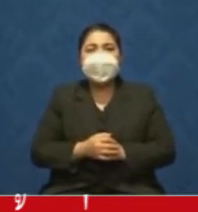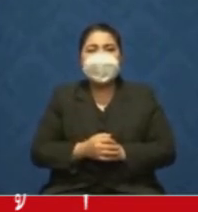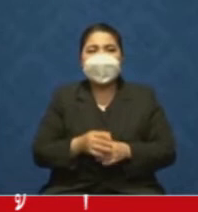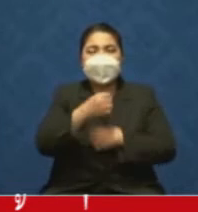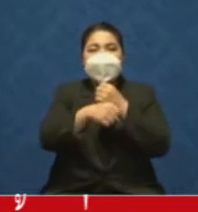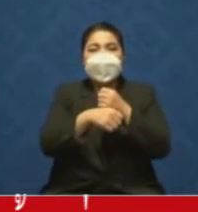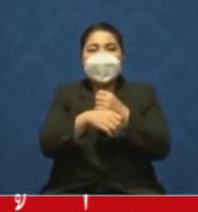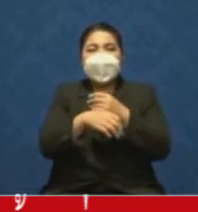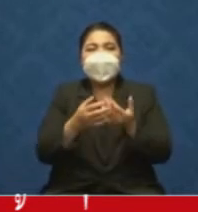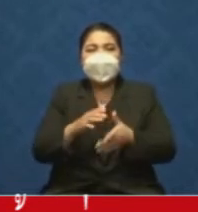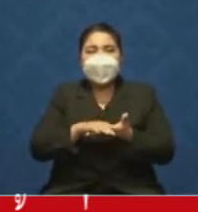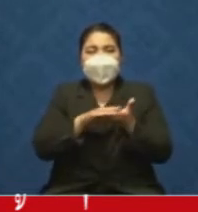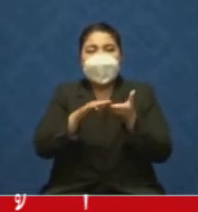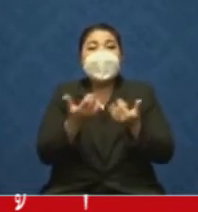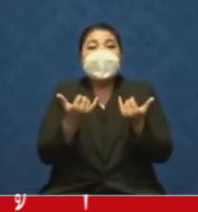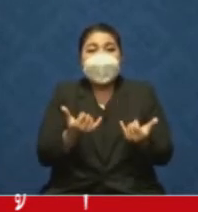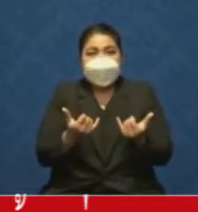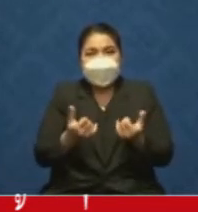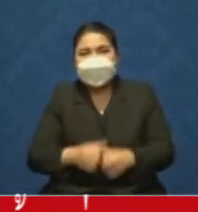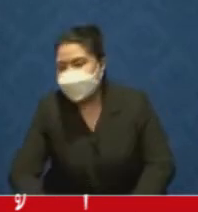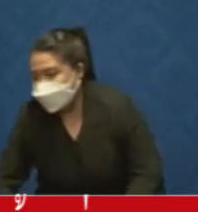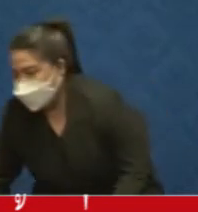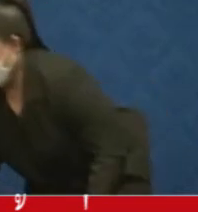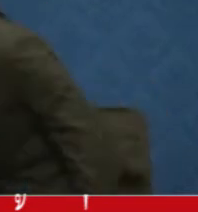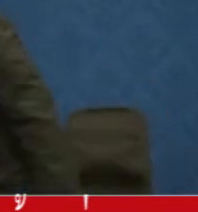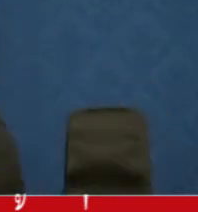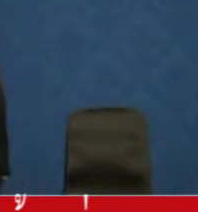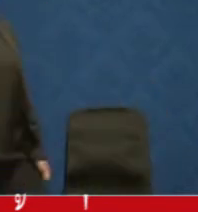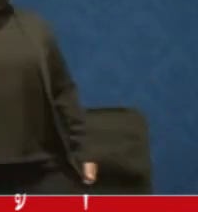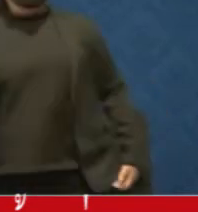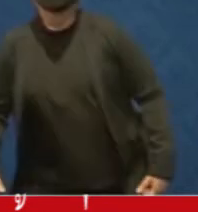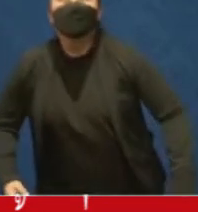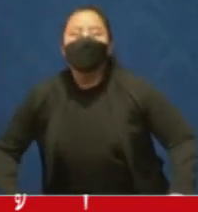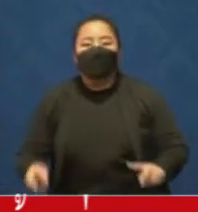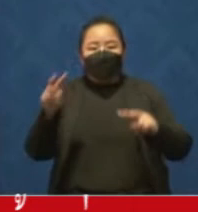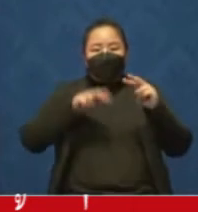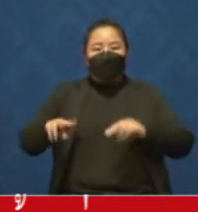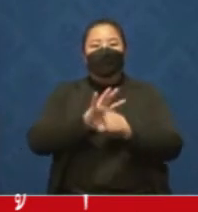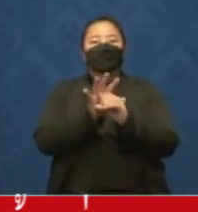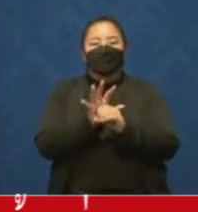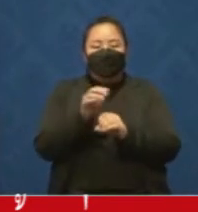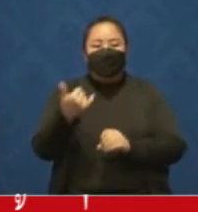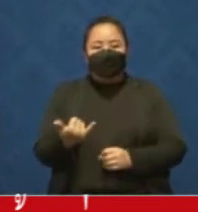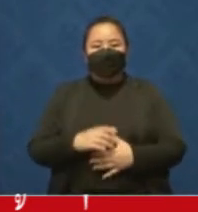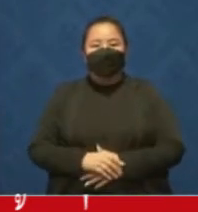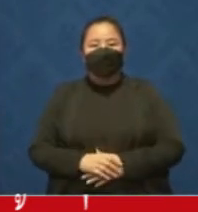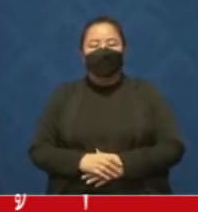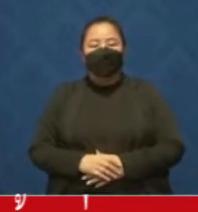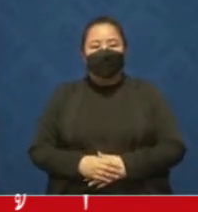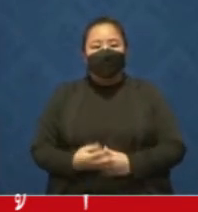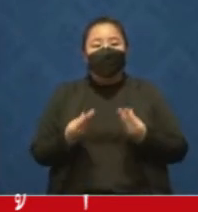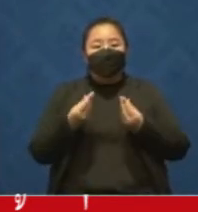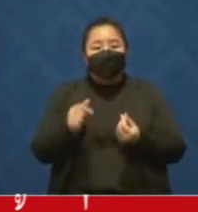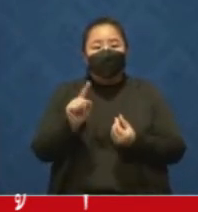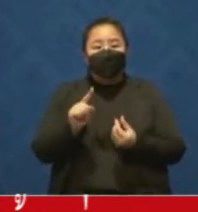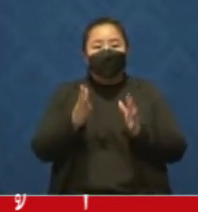ปัจจุบันนี้รัฐบาลพยายามที่จะควบคุมตัวเลขของโควิดไม่วาจะเป็นตัวเลข